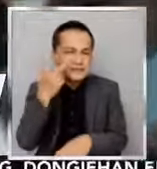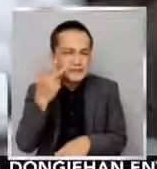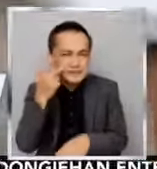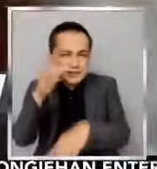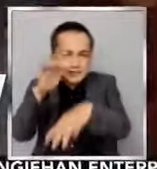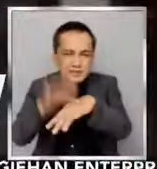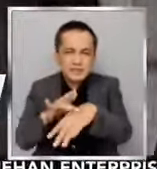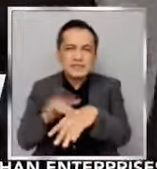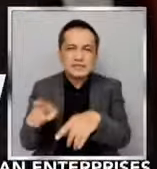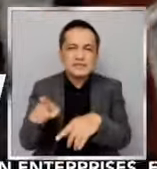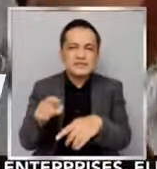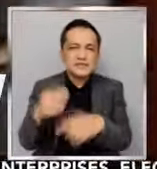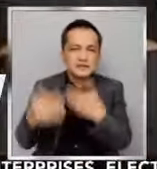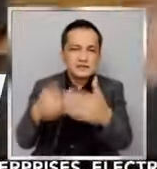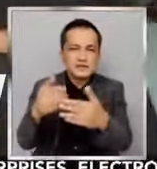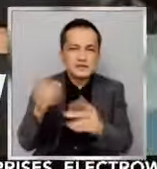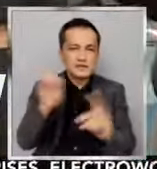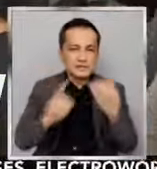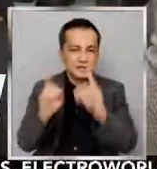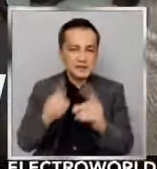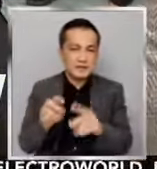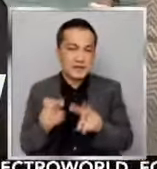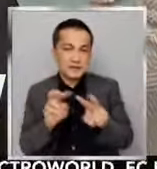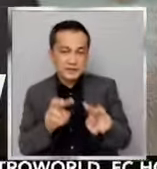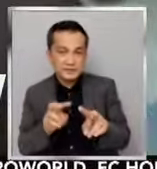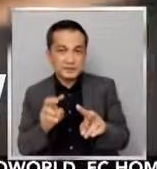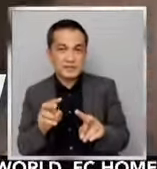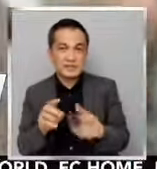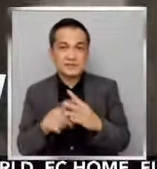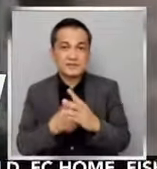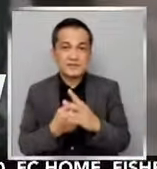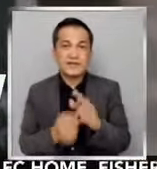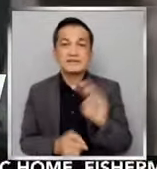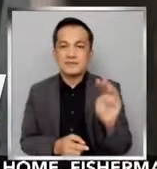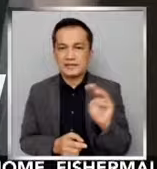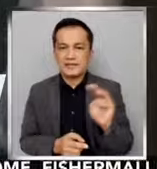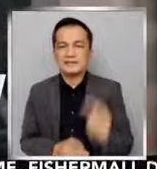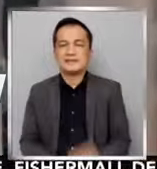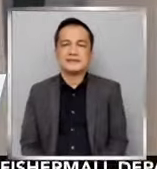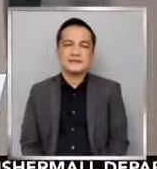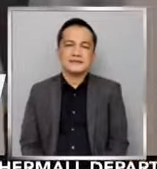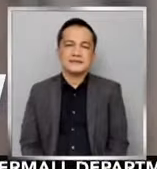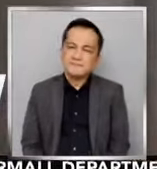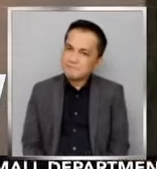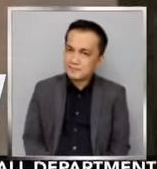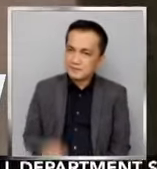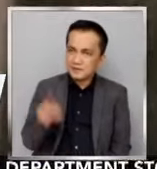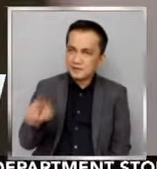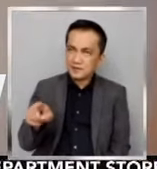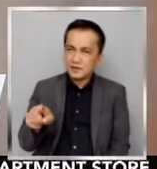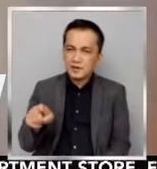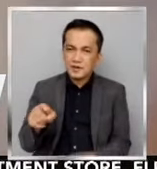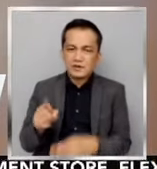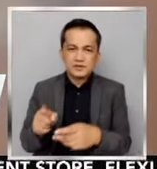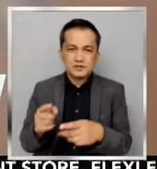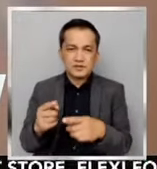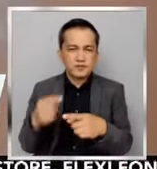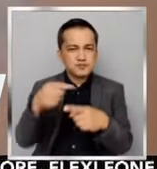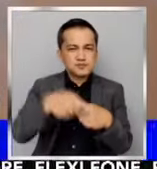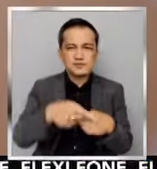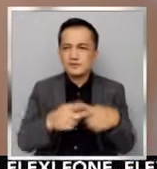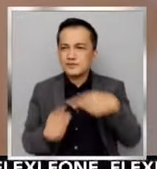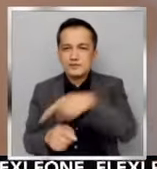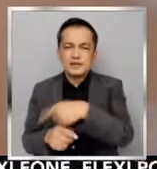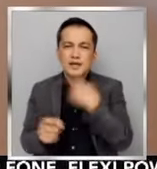mega serye na mapapanood na simula sa Lunes. Ang tila crossover ng mga characters sa GMA